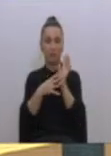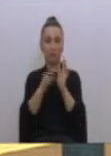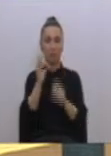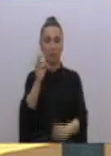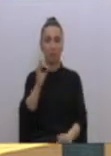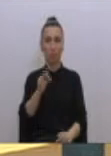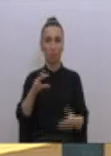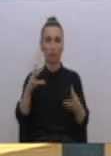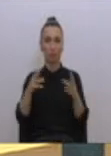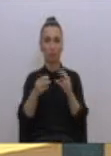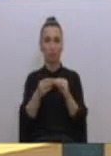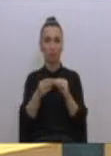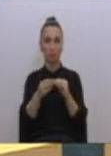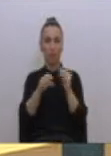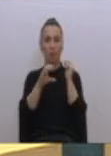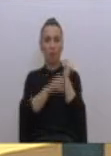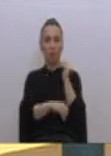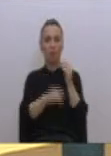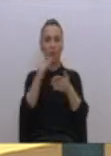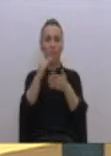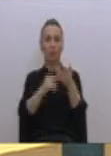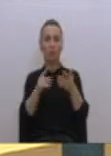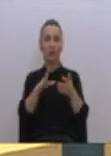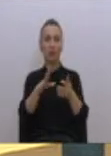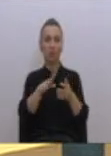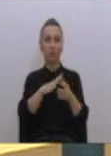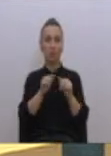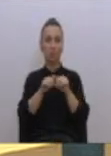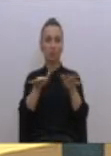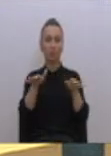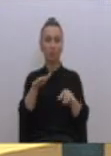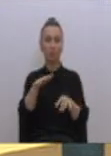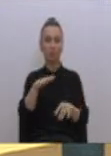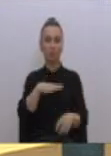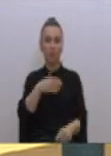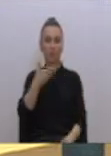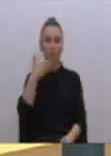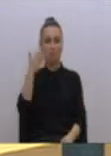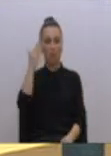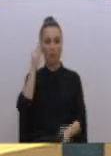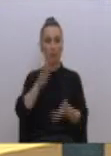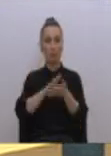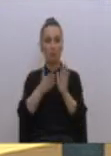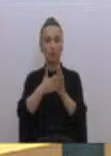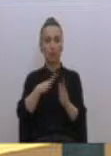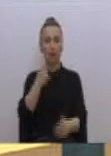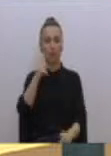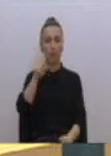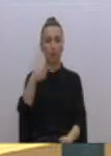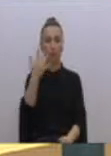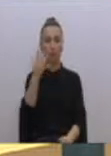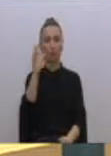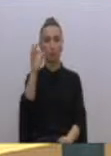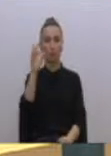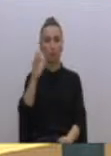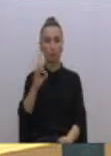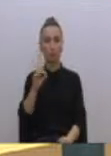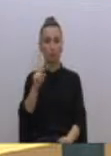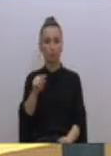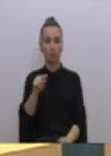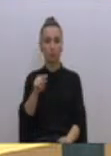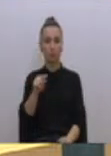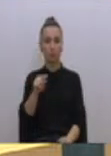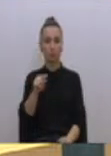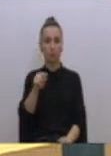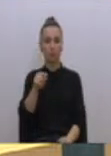11.9% შეადგენდა. ნუ დღეს ბოლო მონაცემები, რაც გამოქვეყნებულია უკვე მაისის მდგომარეობით, 1.5% ინფლაციის პროგნოზი,